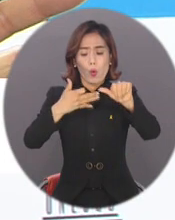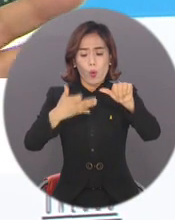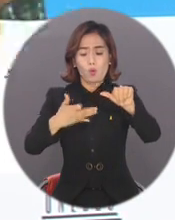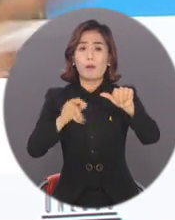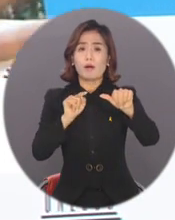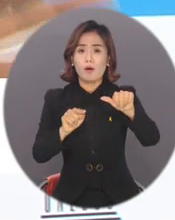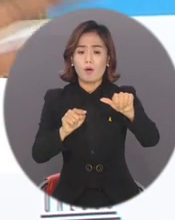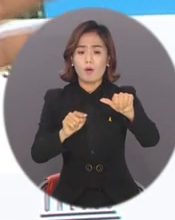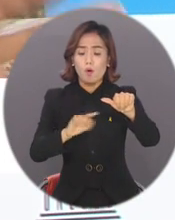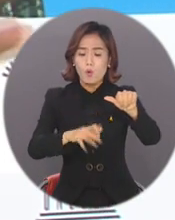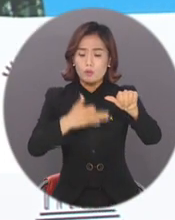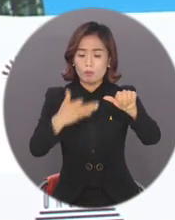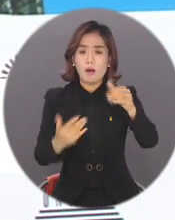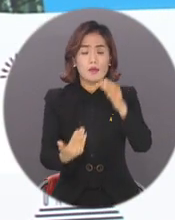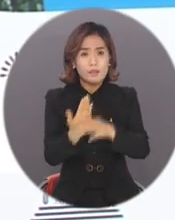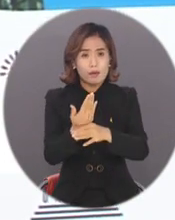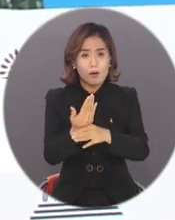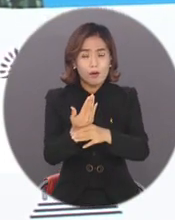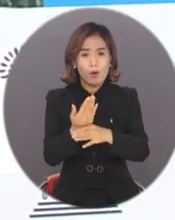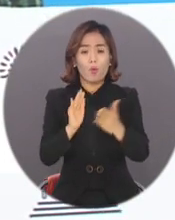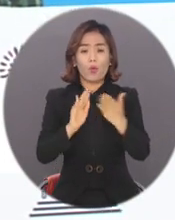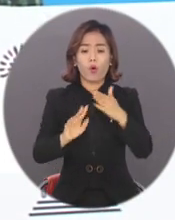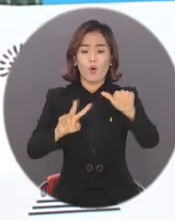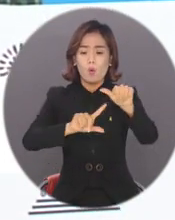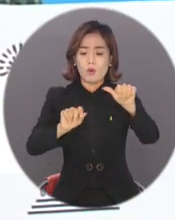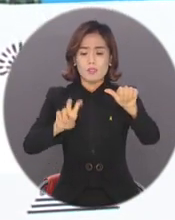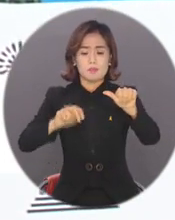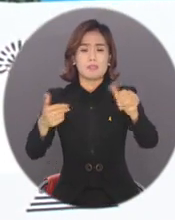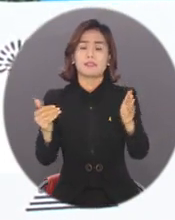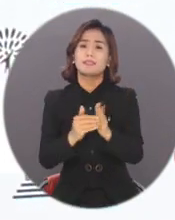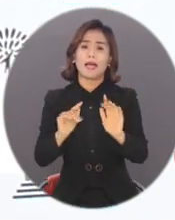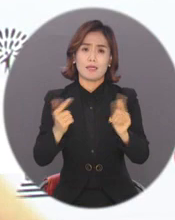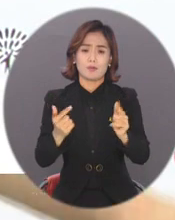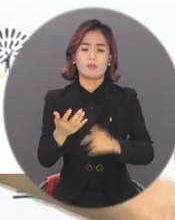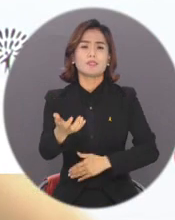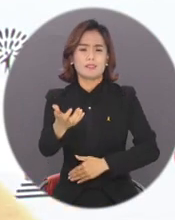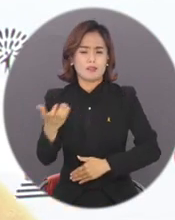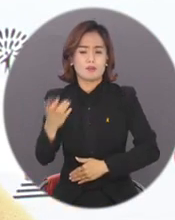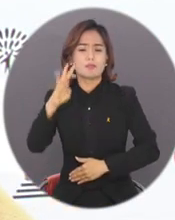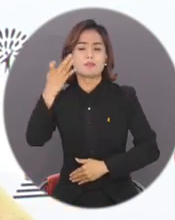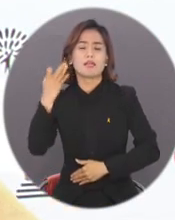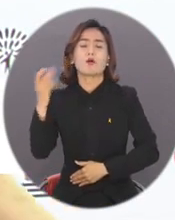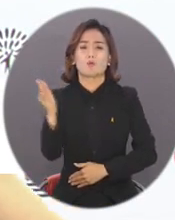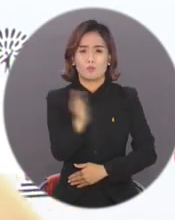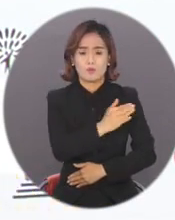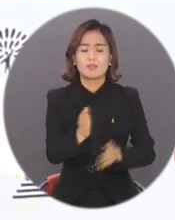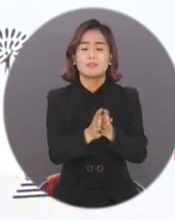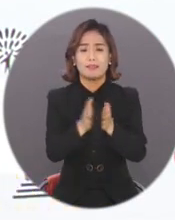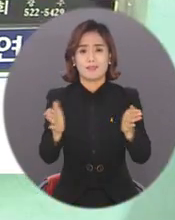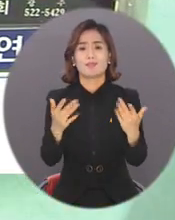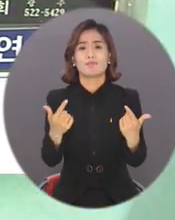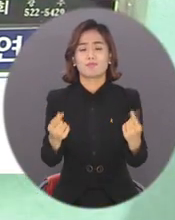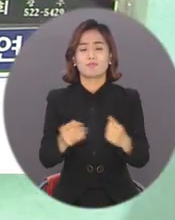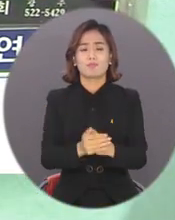5.18이라고 하는 게 5월 18일 날 일어나가지고 5월 27일 날 끝난 게 아니고 이미 14일부터 시작이 된